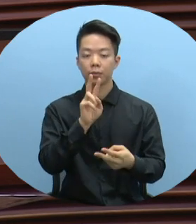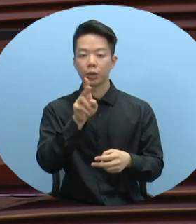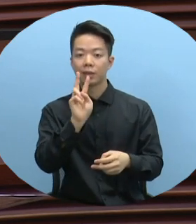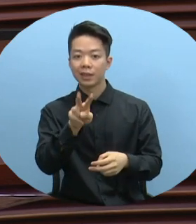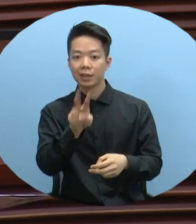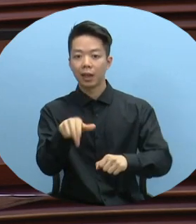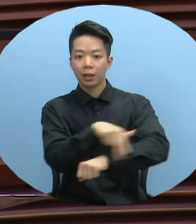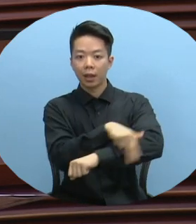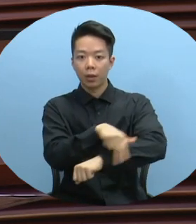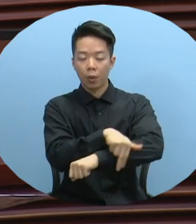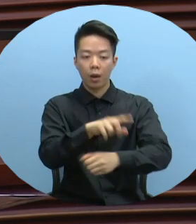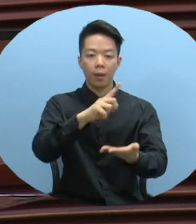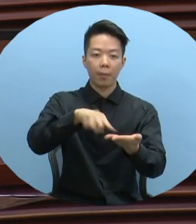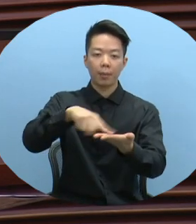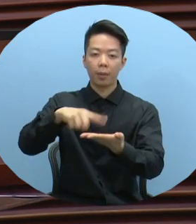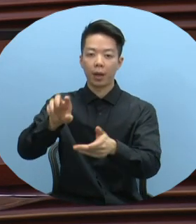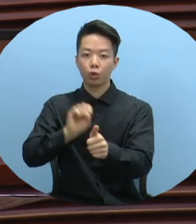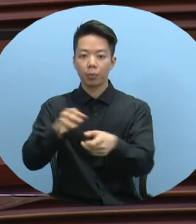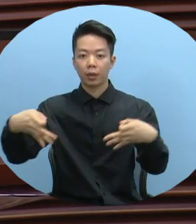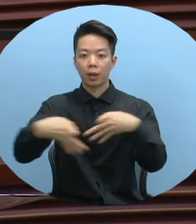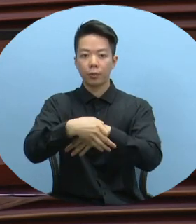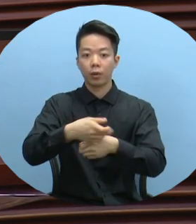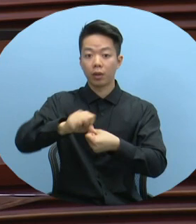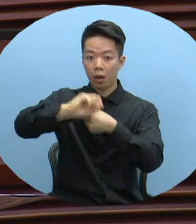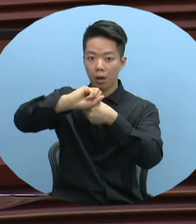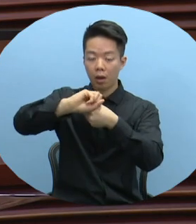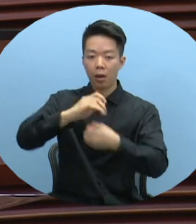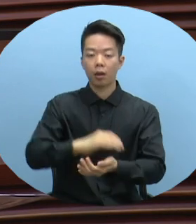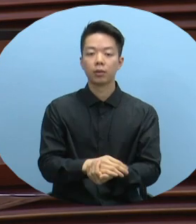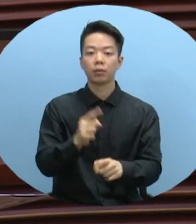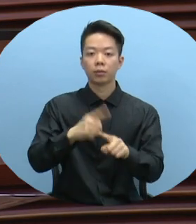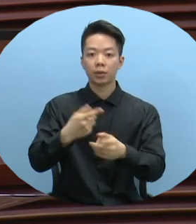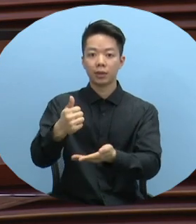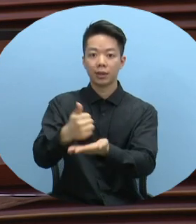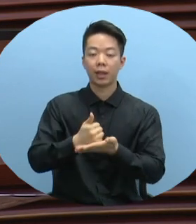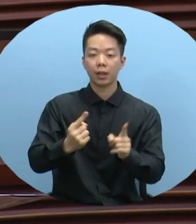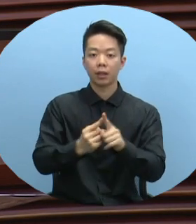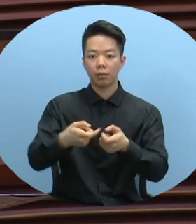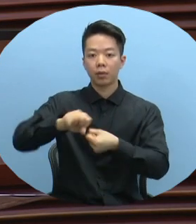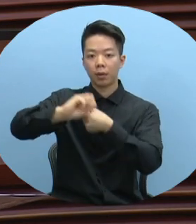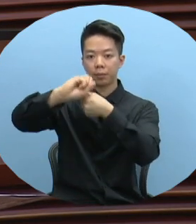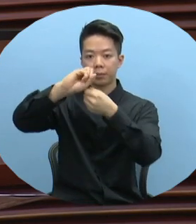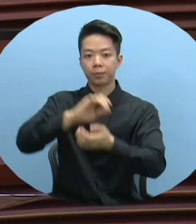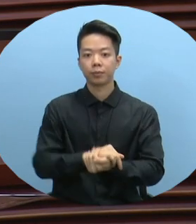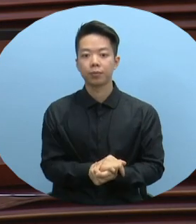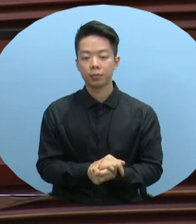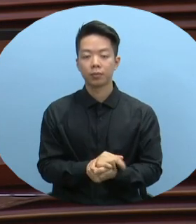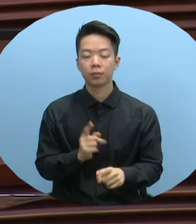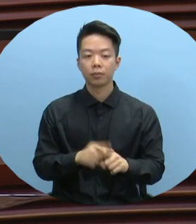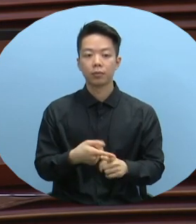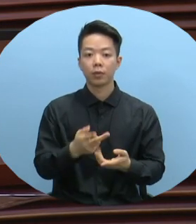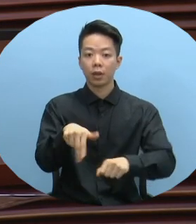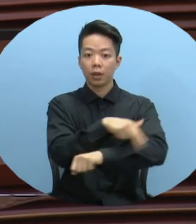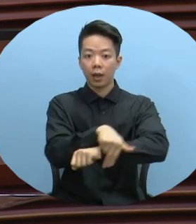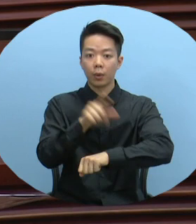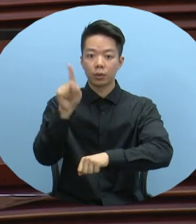更多的顧問合約，餘下的職位會陸續落實。此外，因應視察計劃的實行，預期將會